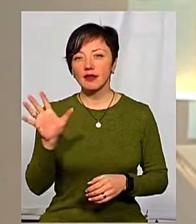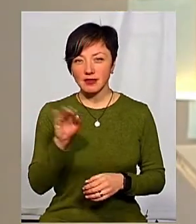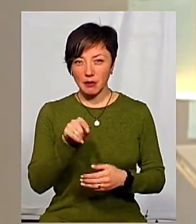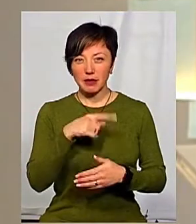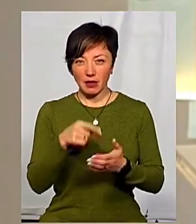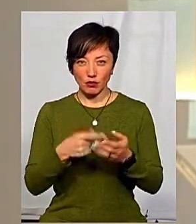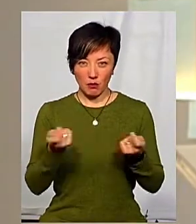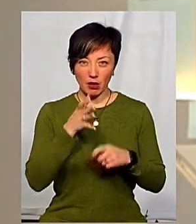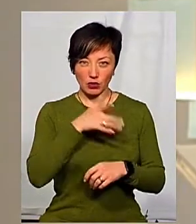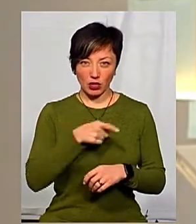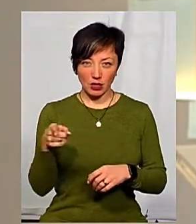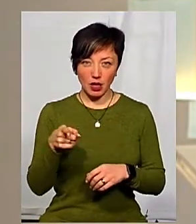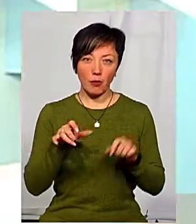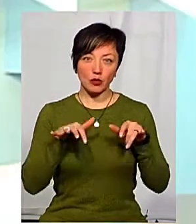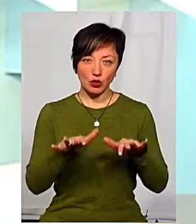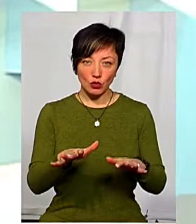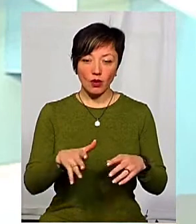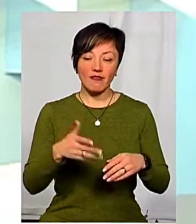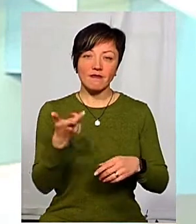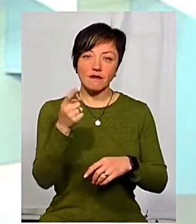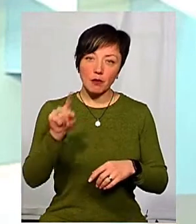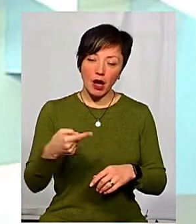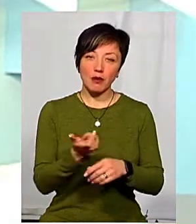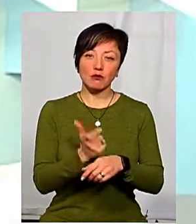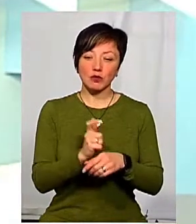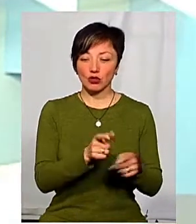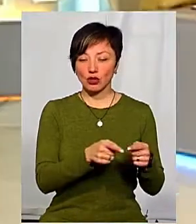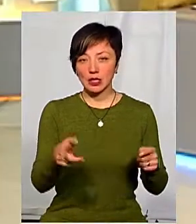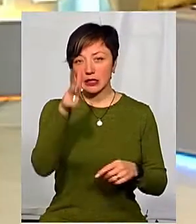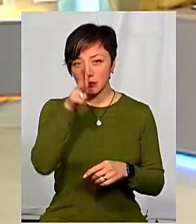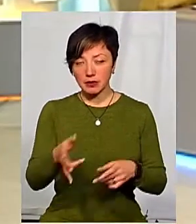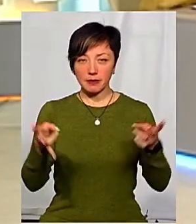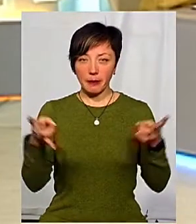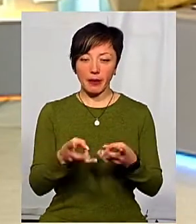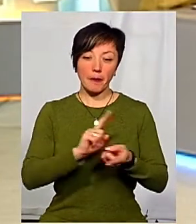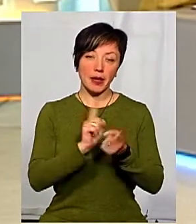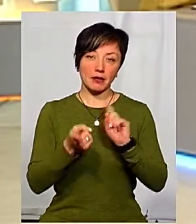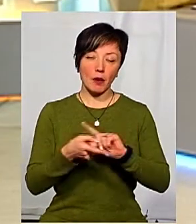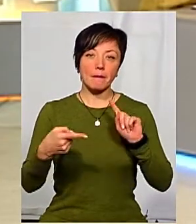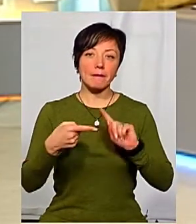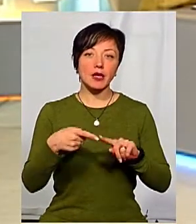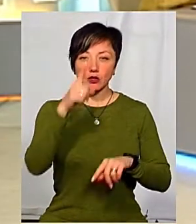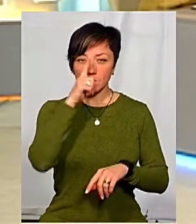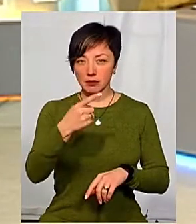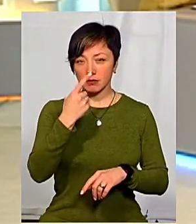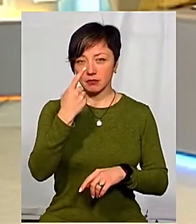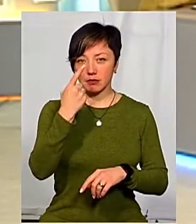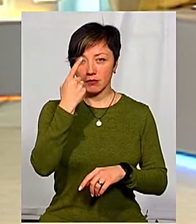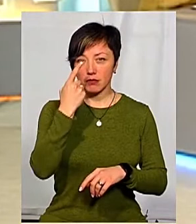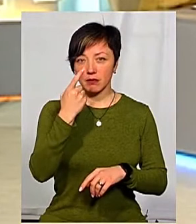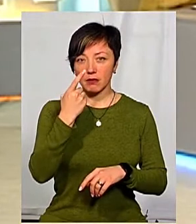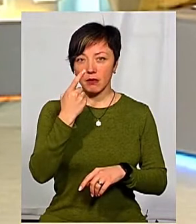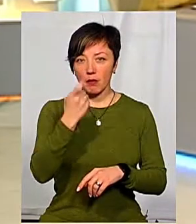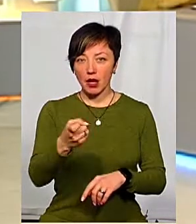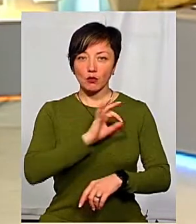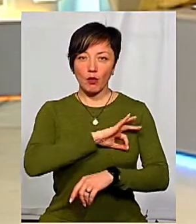що занадто мало часу, так, а процедура вимагає так, більшого. Так, 3 місяці для того, щоб перетворити. Перший місяць попередження